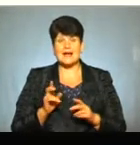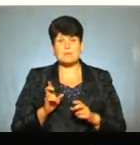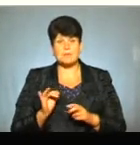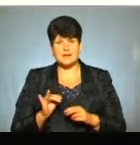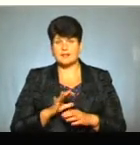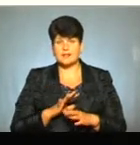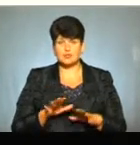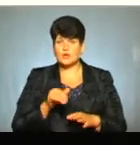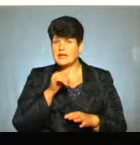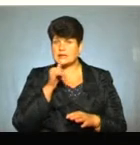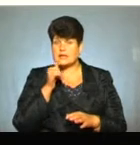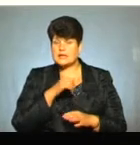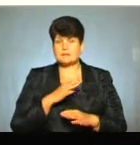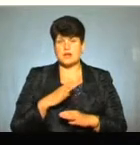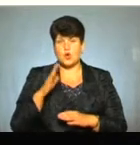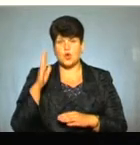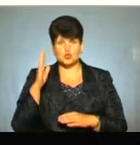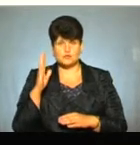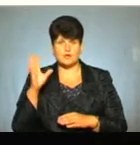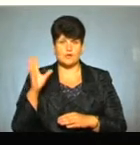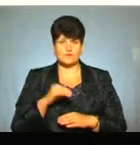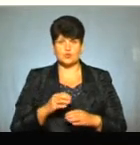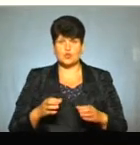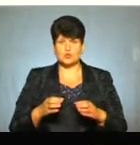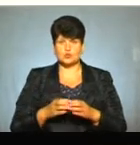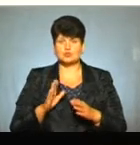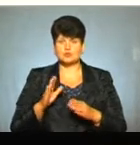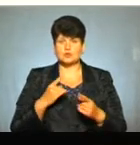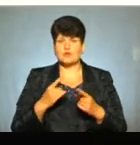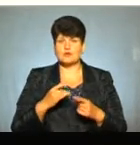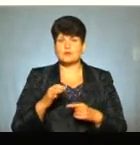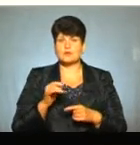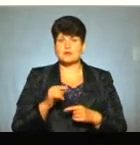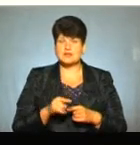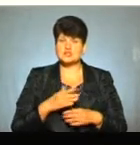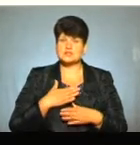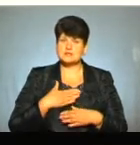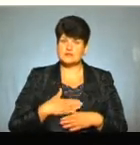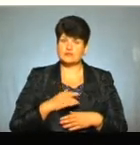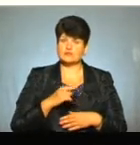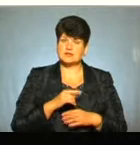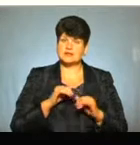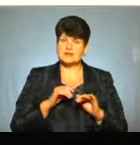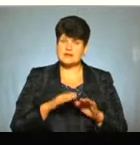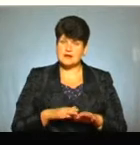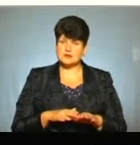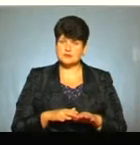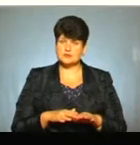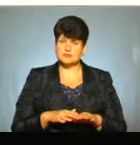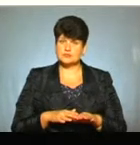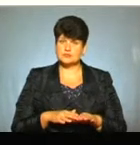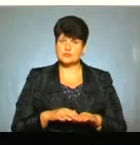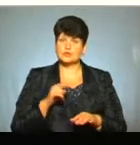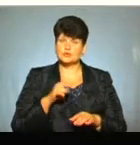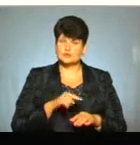не було, таємне голосування усього колективу буде говорити про те, чи задоволені вони діяльністю